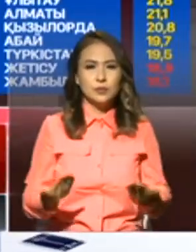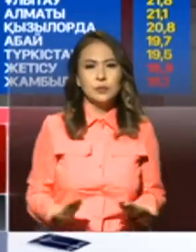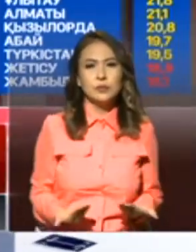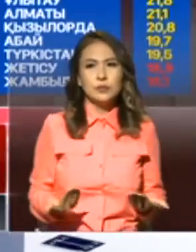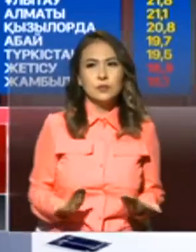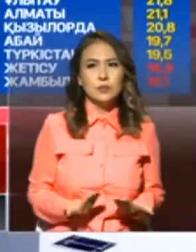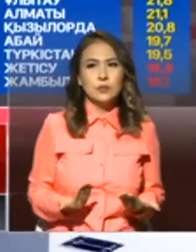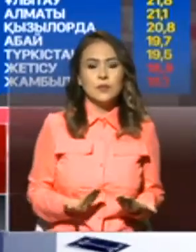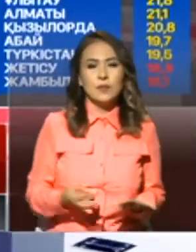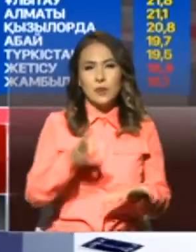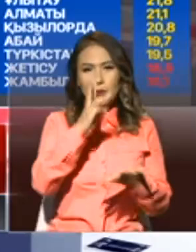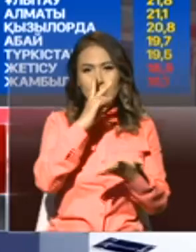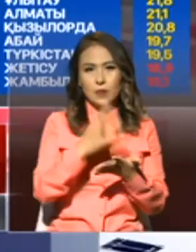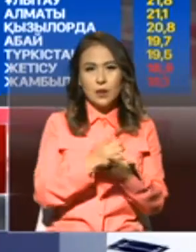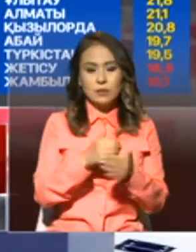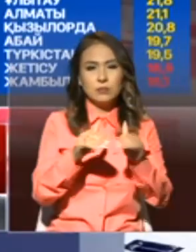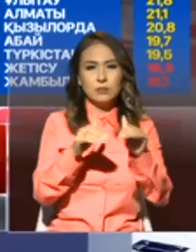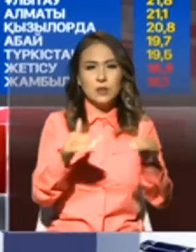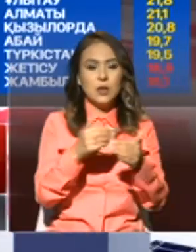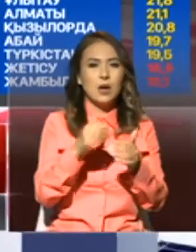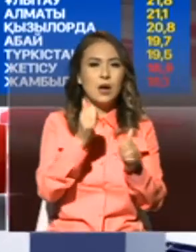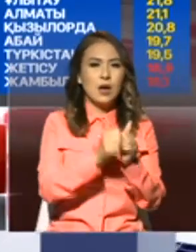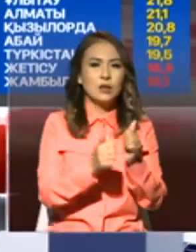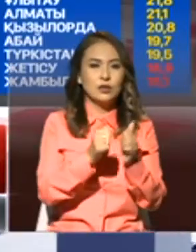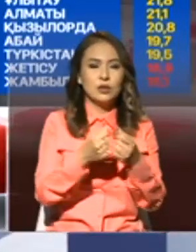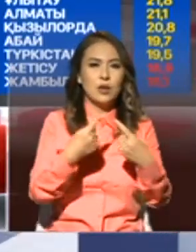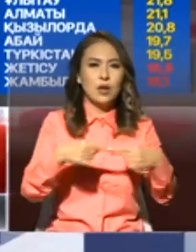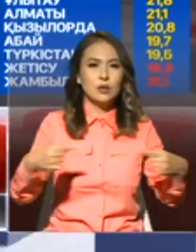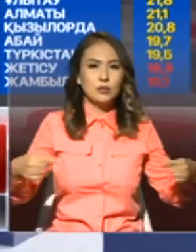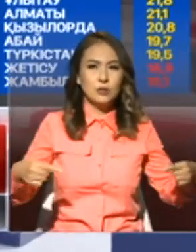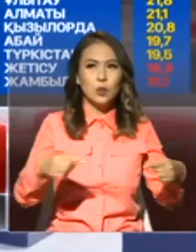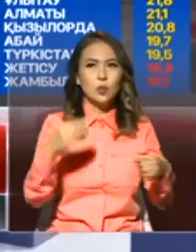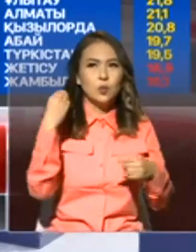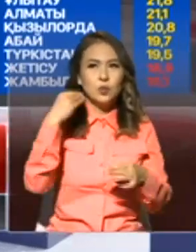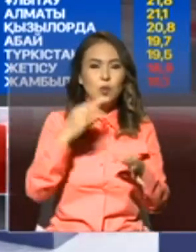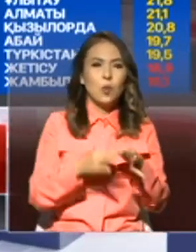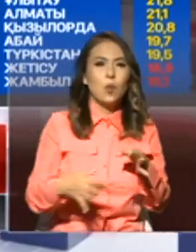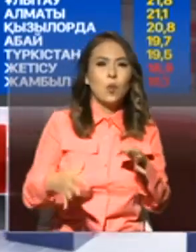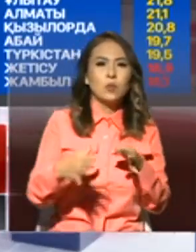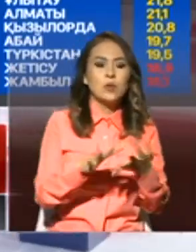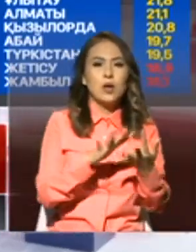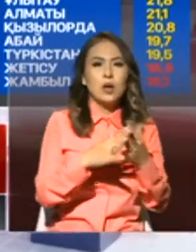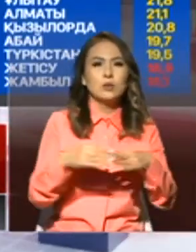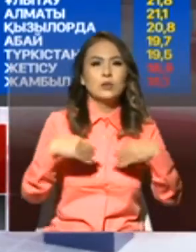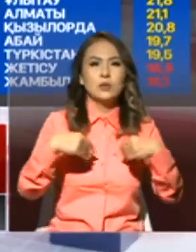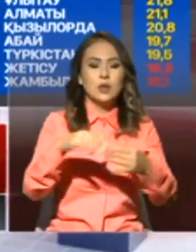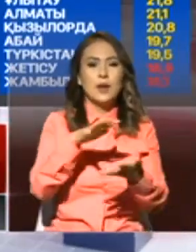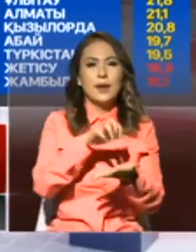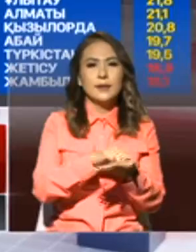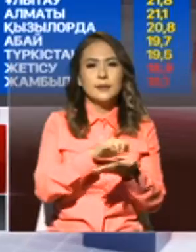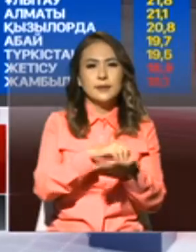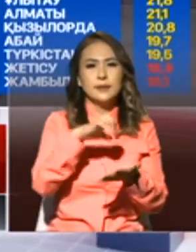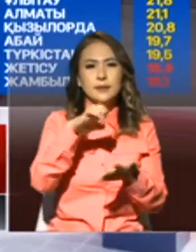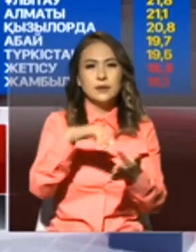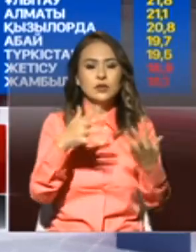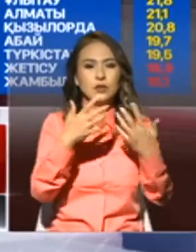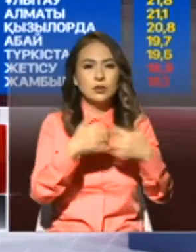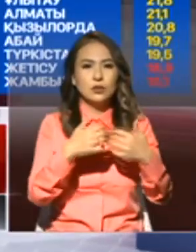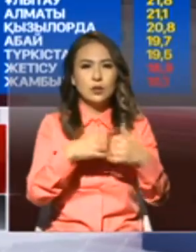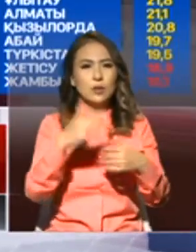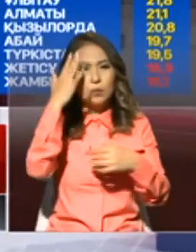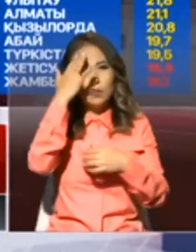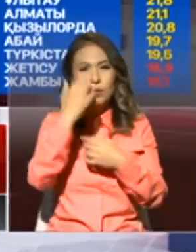тұрғындарының табыс деңгейі әр жерде әртүрлі. Мысалы, Түркістан облысында көпшілігі ауыл шаруашылығымен айналысады. Өзі статистика сәйкес,